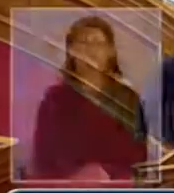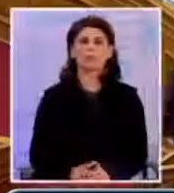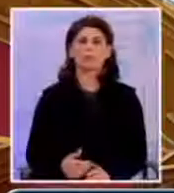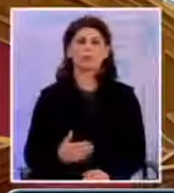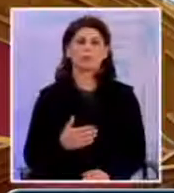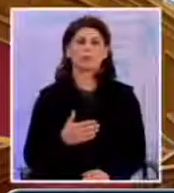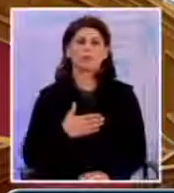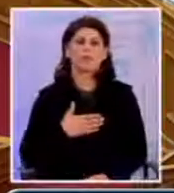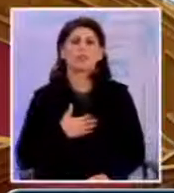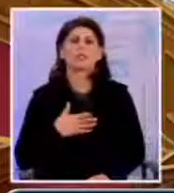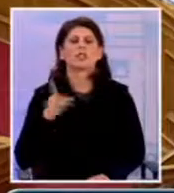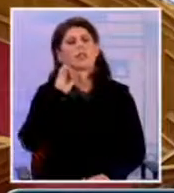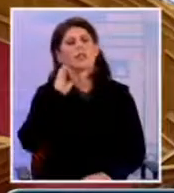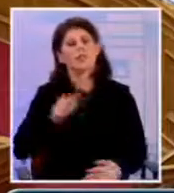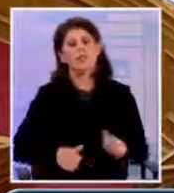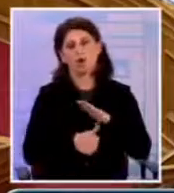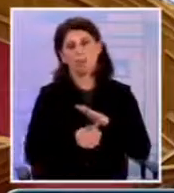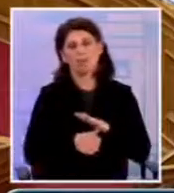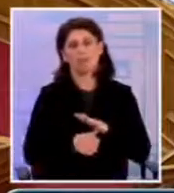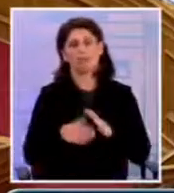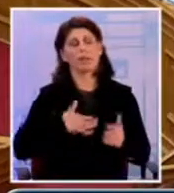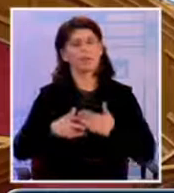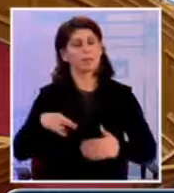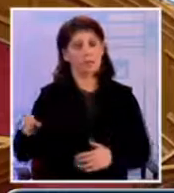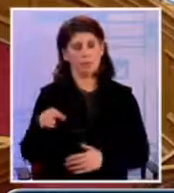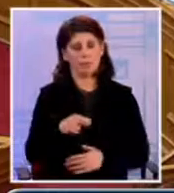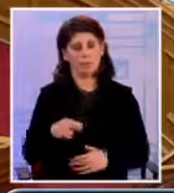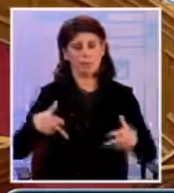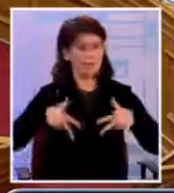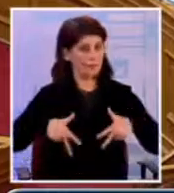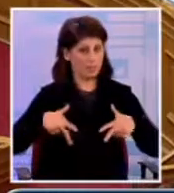Αγαπητοί συνάδελφοι και συναδέλφισσες, η κυβέρνησή μας,